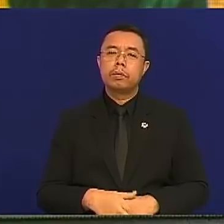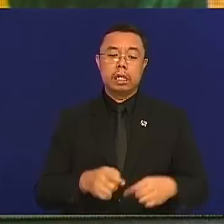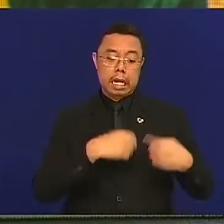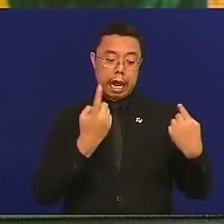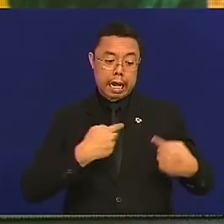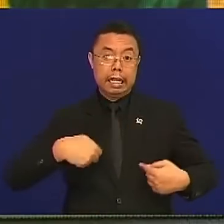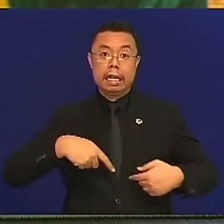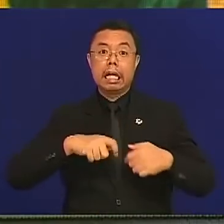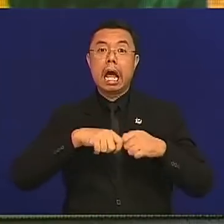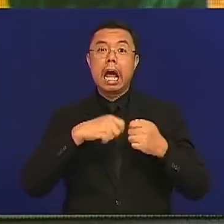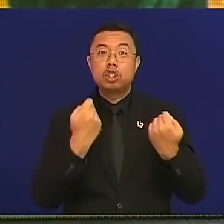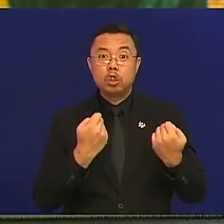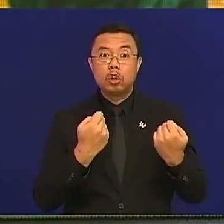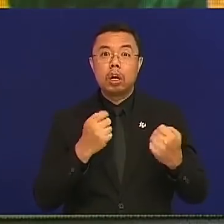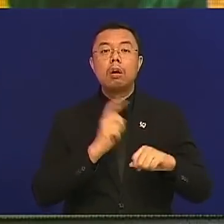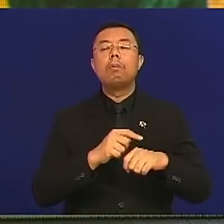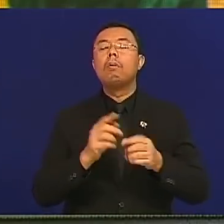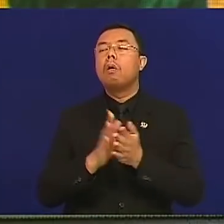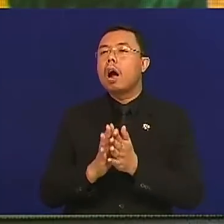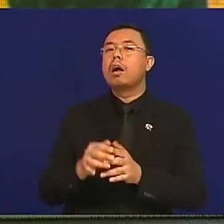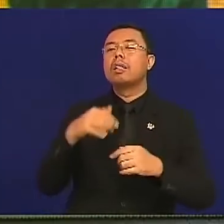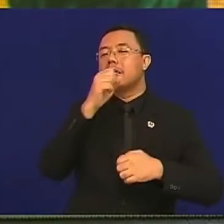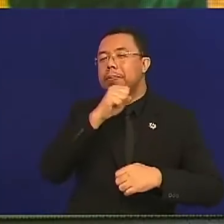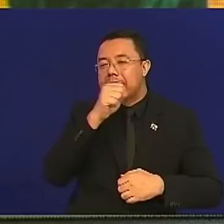Hati kita hancur nyanyi lagu itu.